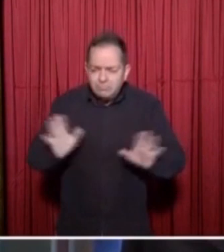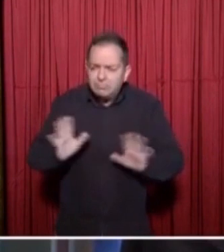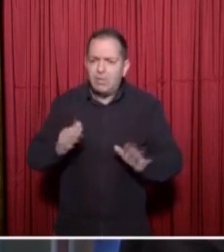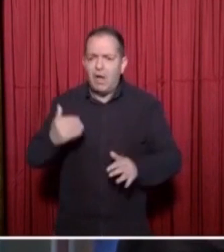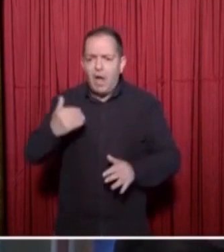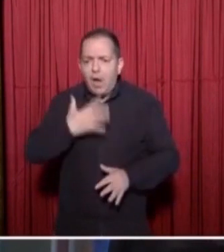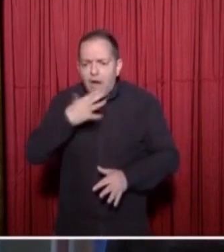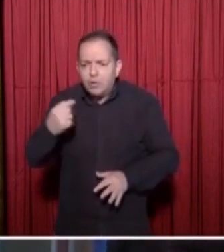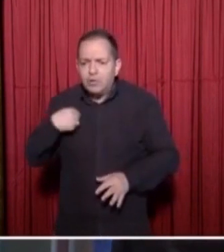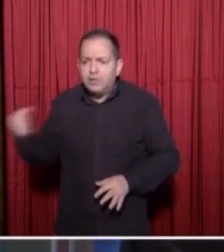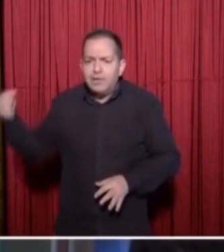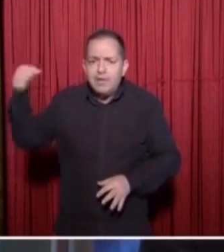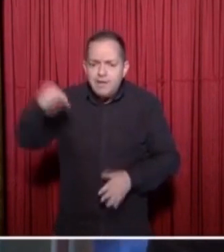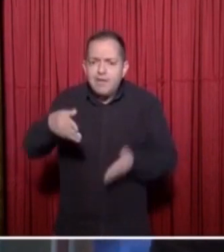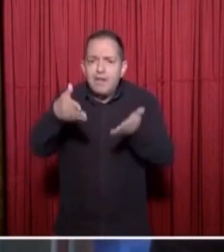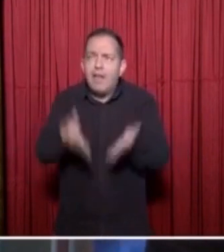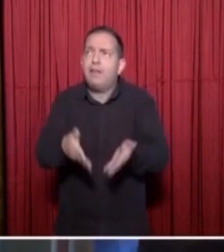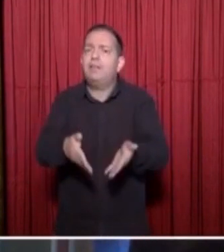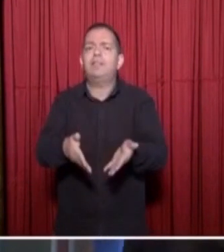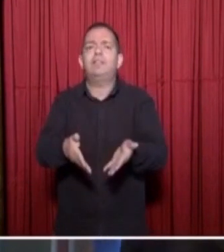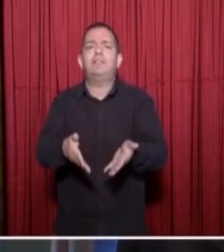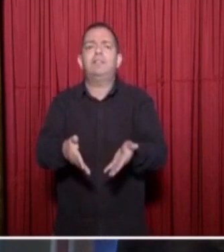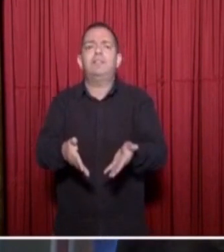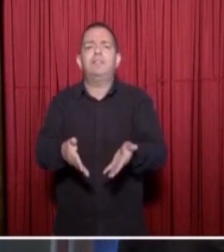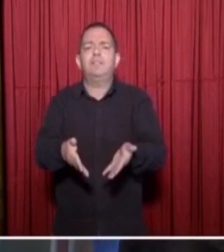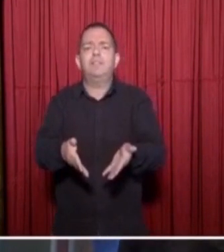τούτο ήλθον εις την ώραν ταύτην.